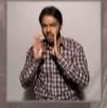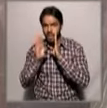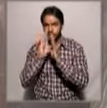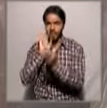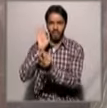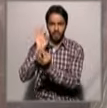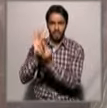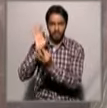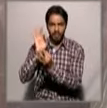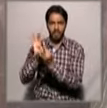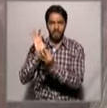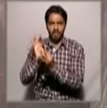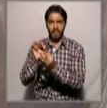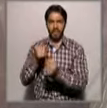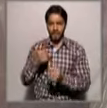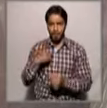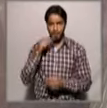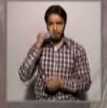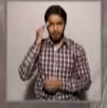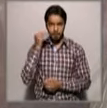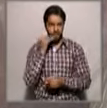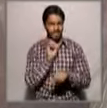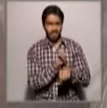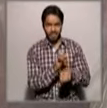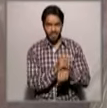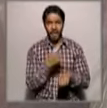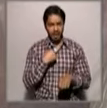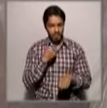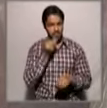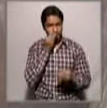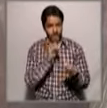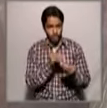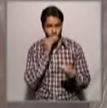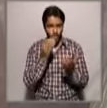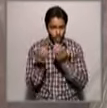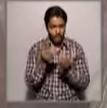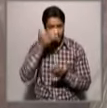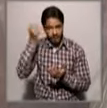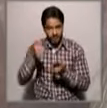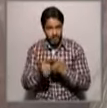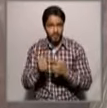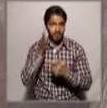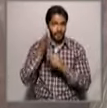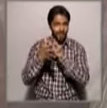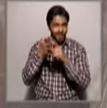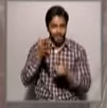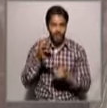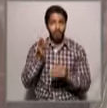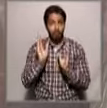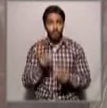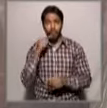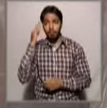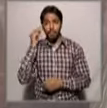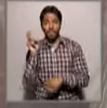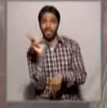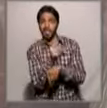له إني واظب على القرآن، من أين يعرف هذا؟ هذه مسائل فيها خلط وليست من أخلاق